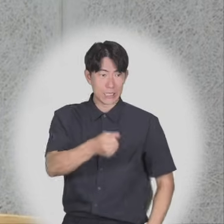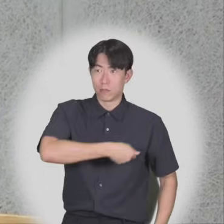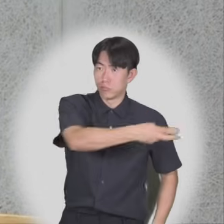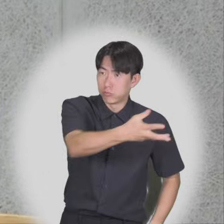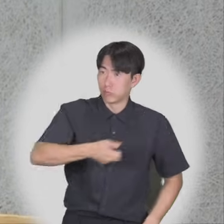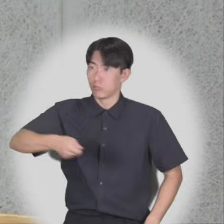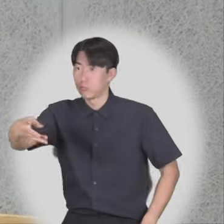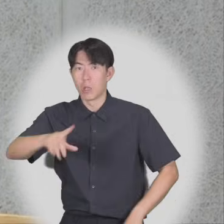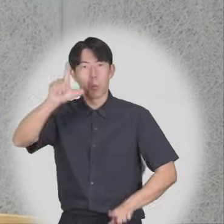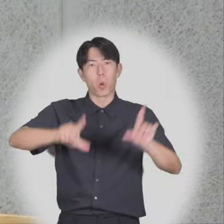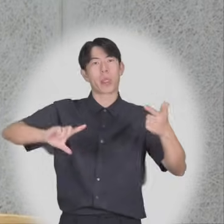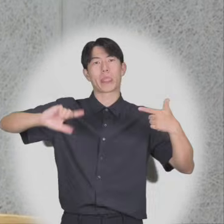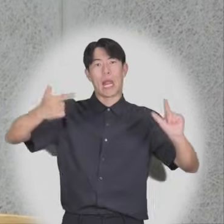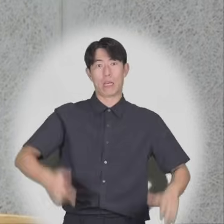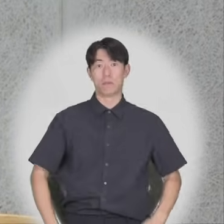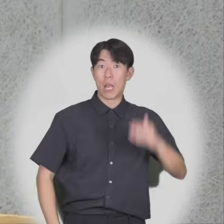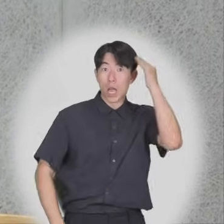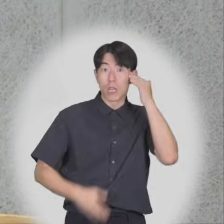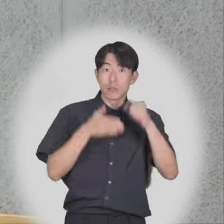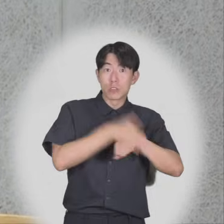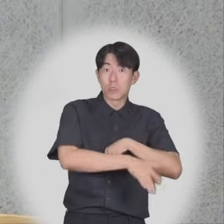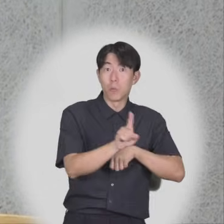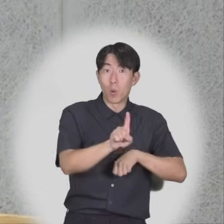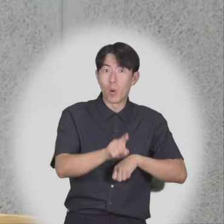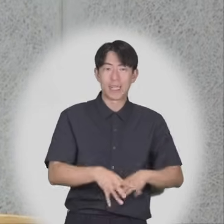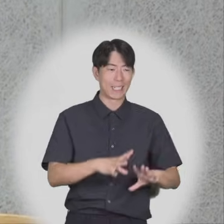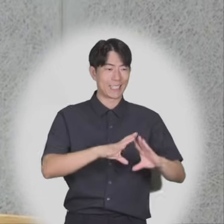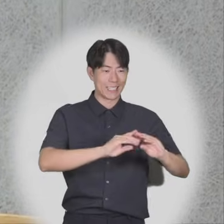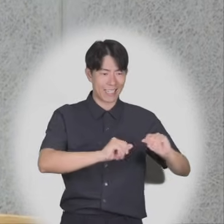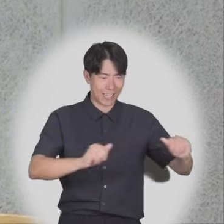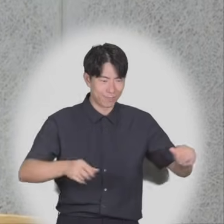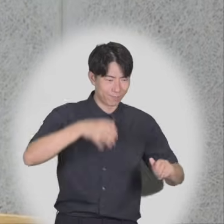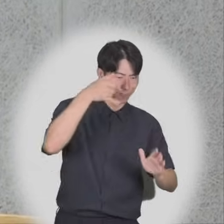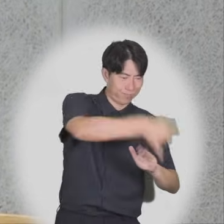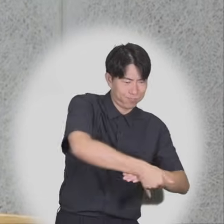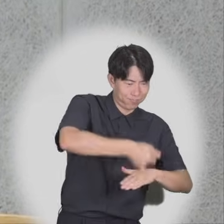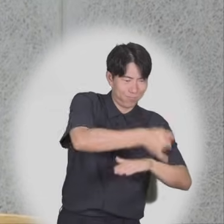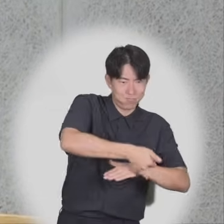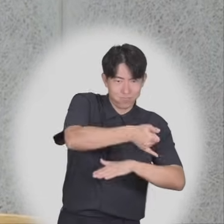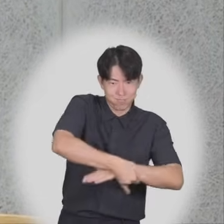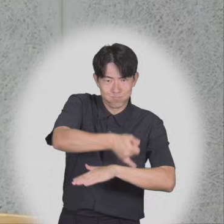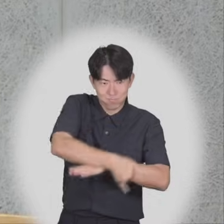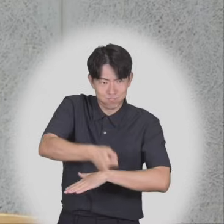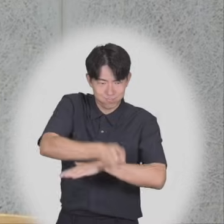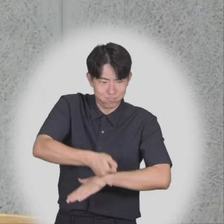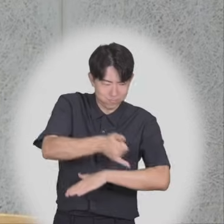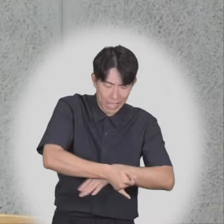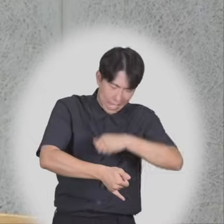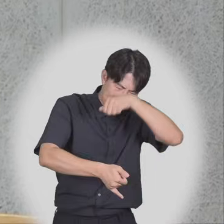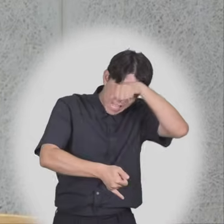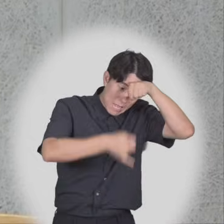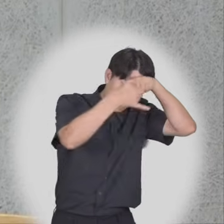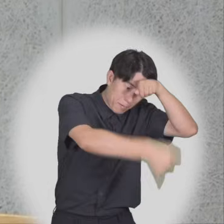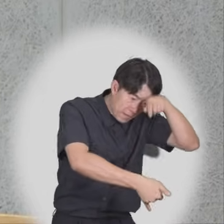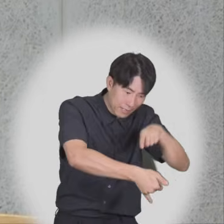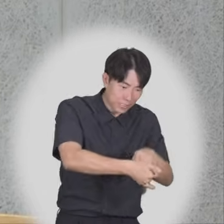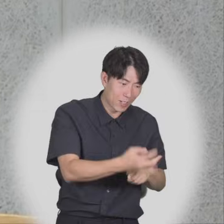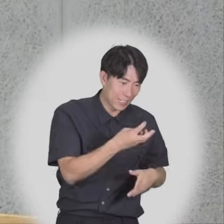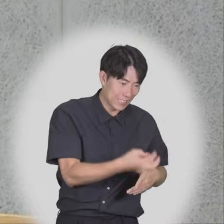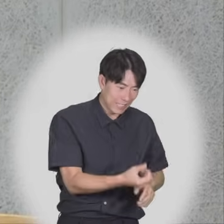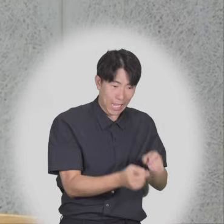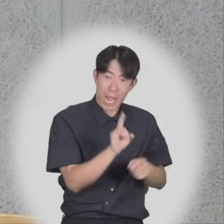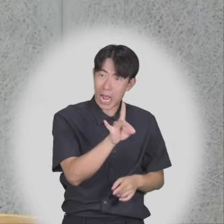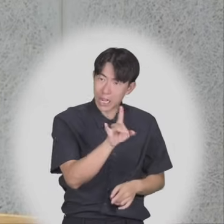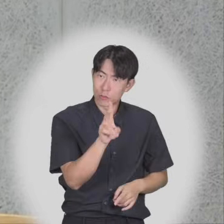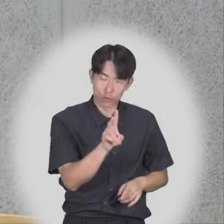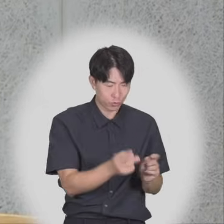달라요. 우리는 어떻게 씨를 뿌리죠? 이제 땅을 잘 고르고 그 다음에 이제 땅을 조금씩 파고 거기다가 씨알을 뭐